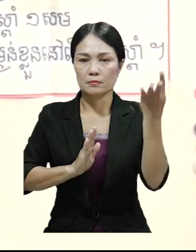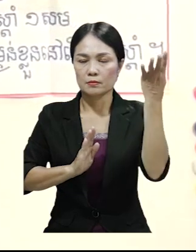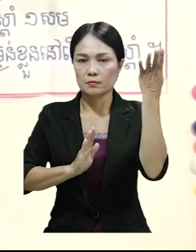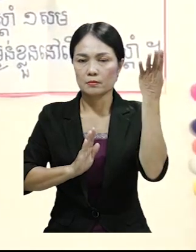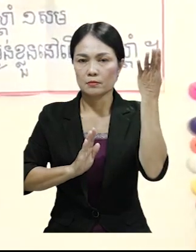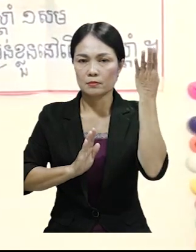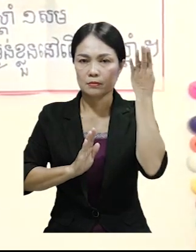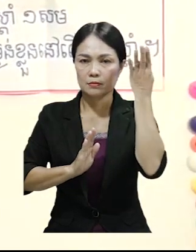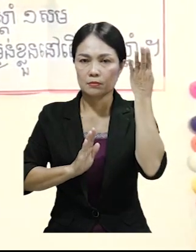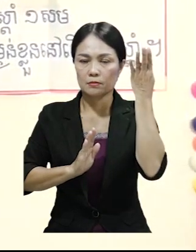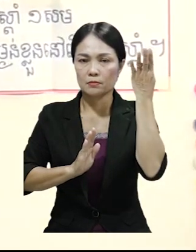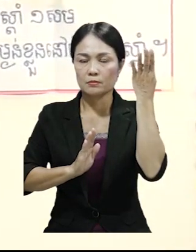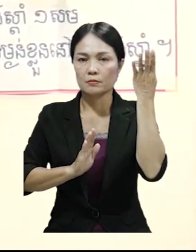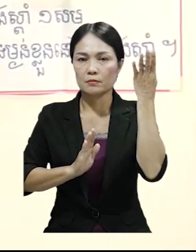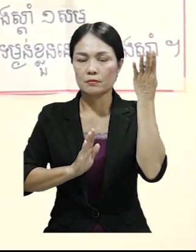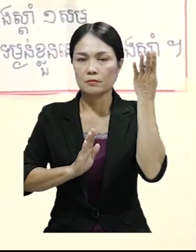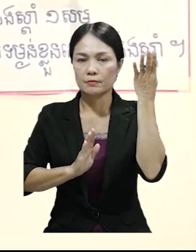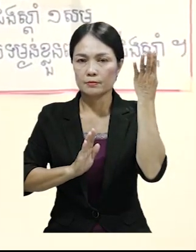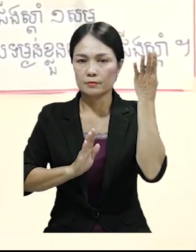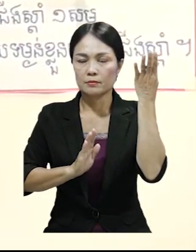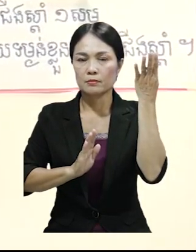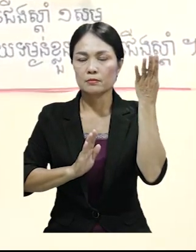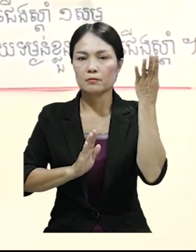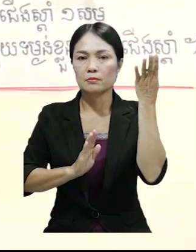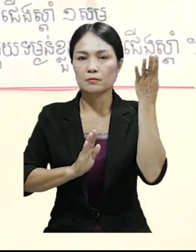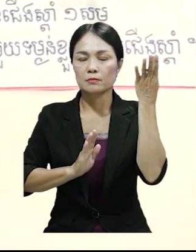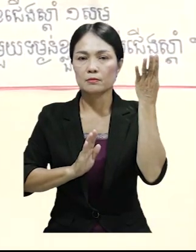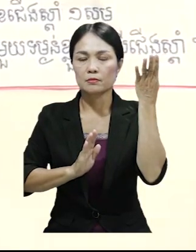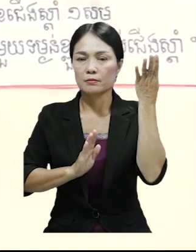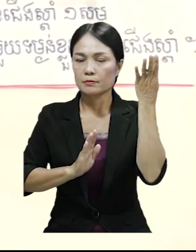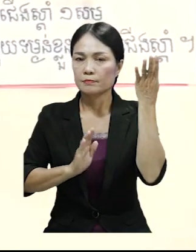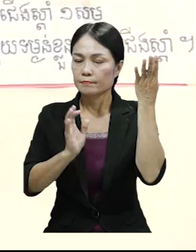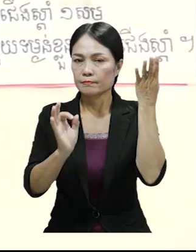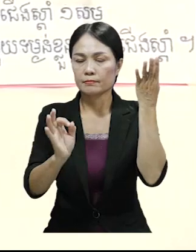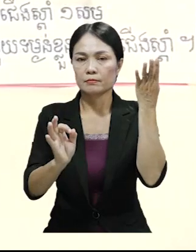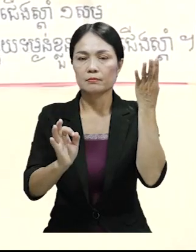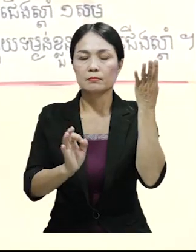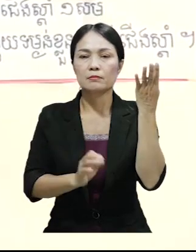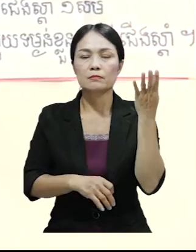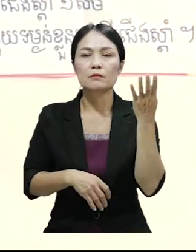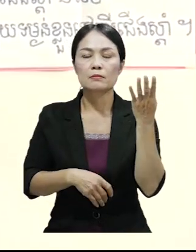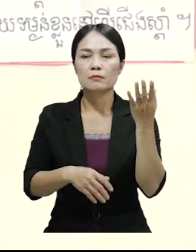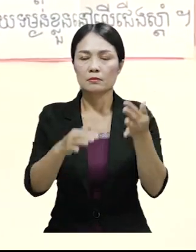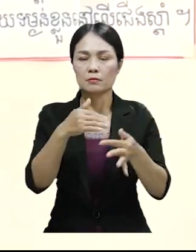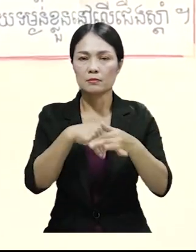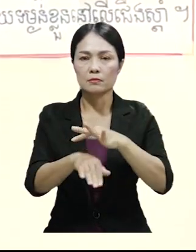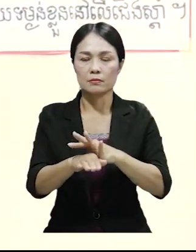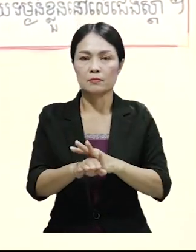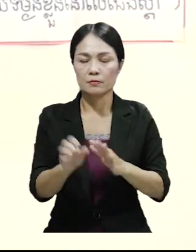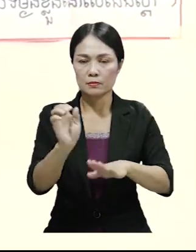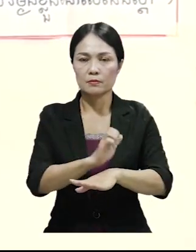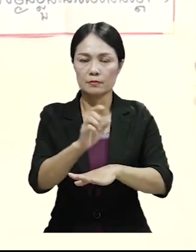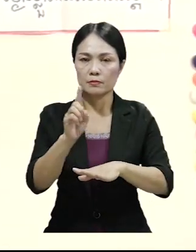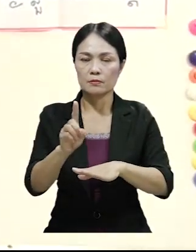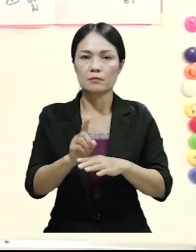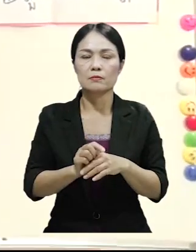មចុងចិញ្ចើមគឺកាយវិការបែបនេះកូនណាបាទនេះជាកាយវិការត្រៀមណាដល់ពេលចូលចង្វាក់ទី1